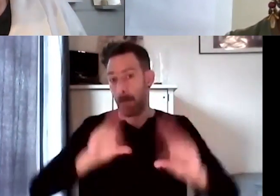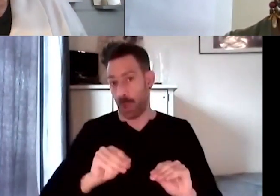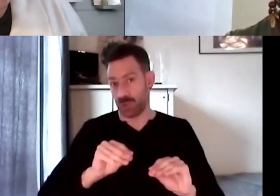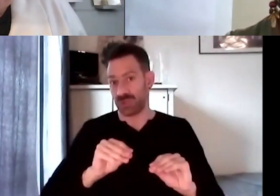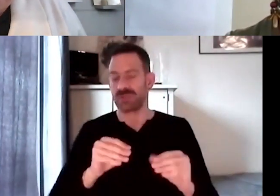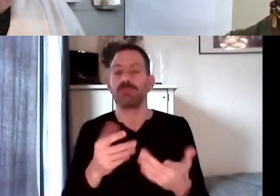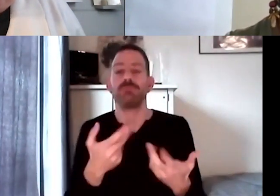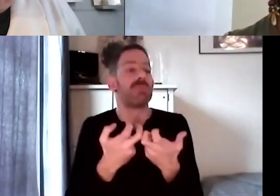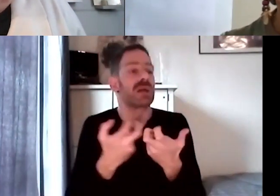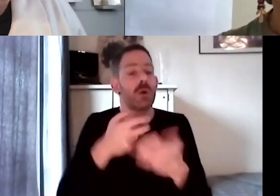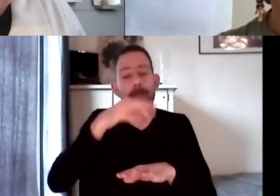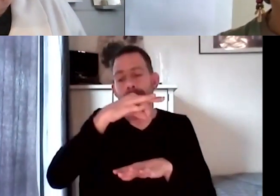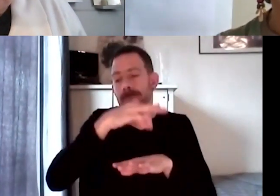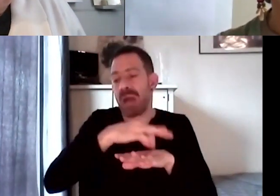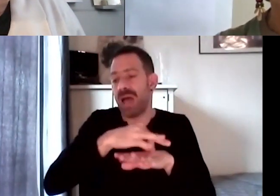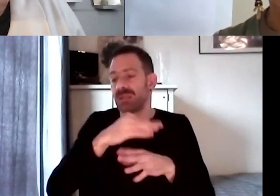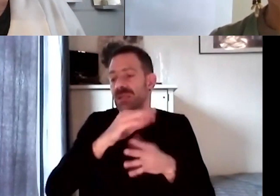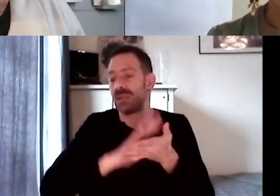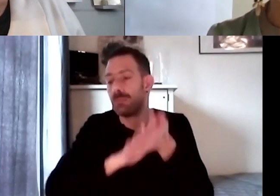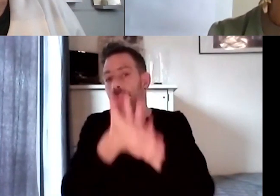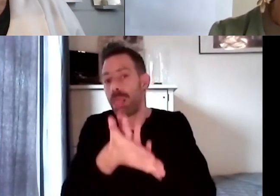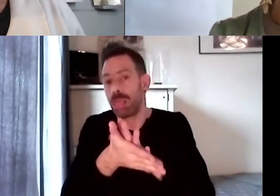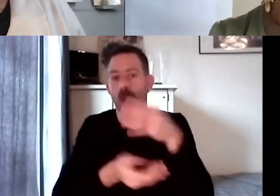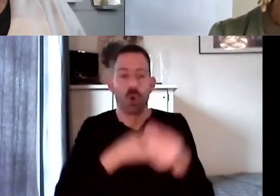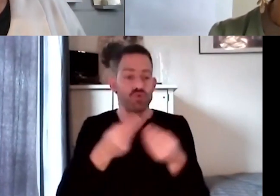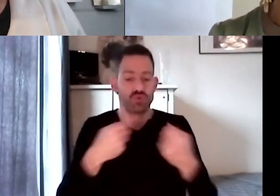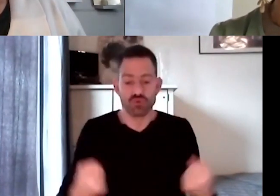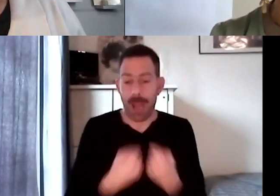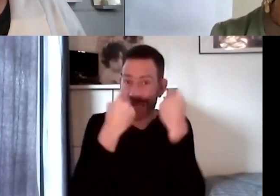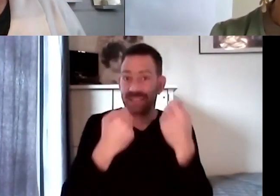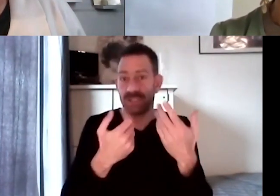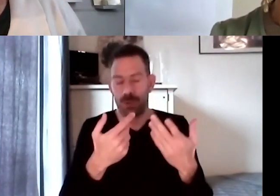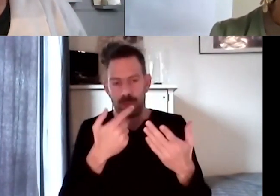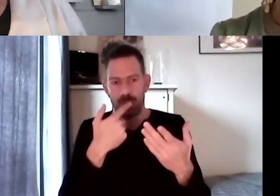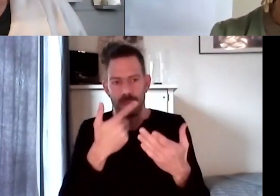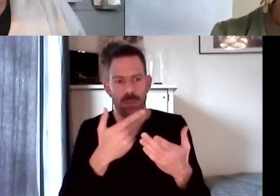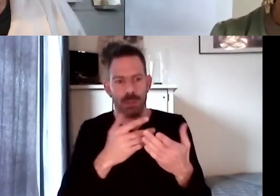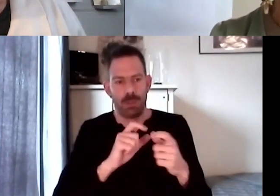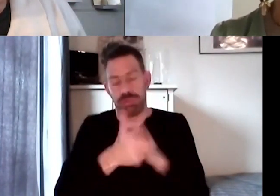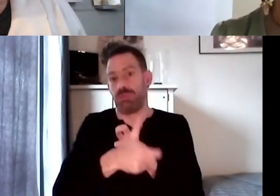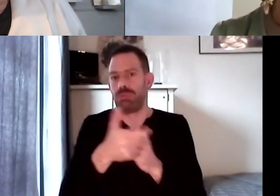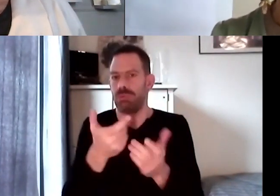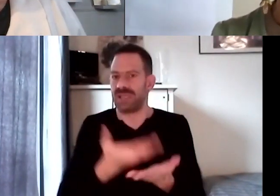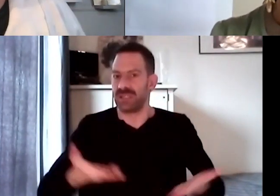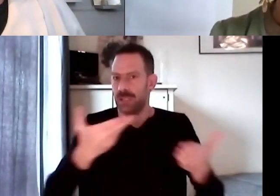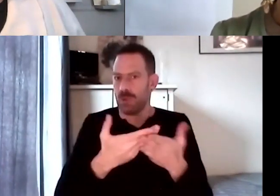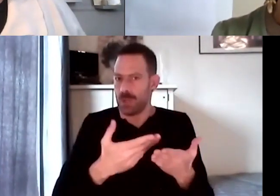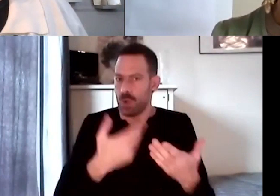ou suite à un accident de la vie, une maladie, on se retrouve en situation de handicap et on doit,